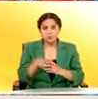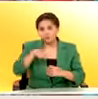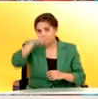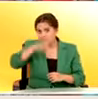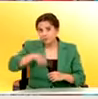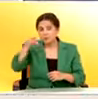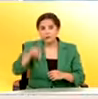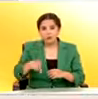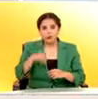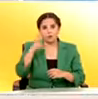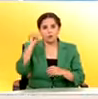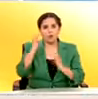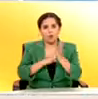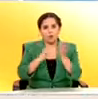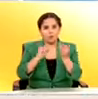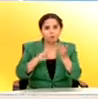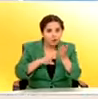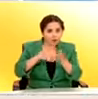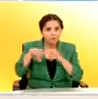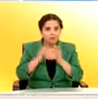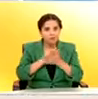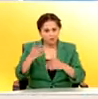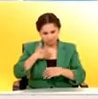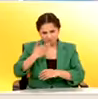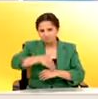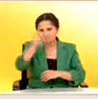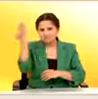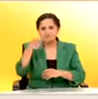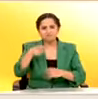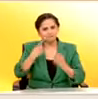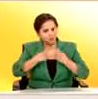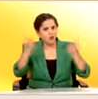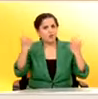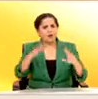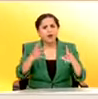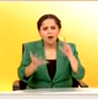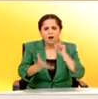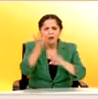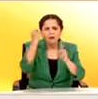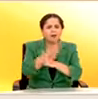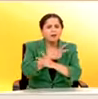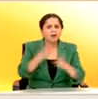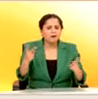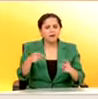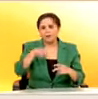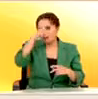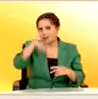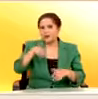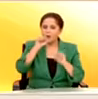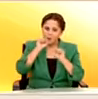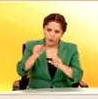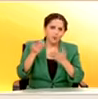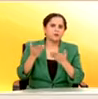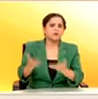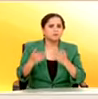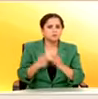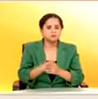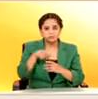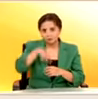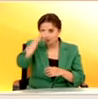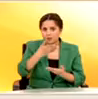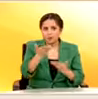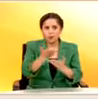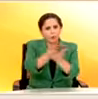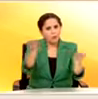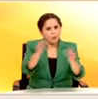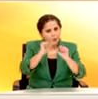को कॉमनवेल्थ खेलों की मेजबानी का भी ऐलान हुआ। ये उपलब्धियां देश की है, देशवासियों की